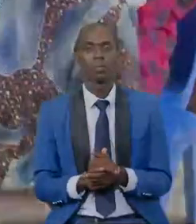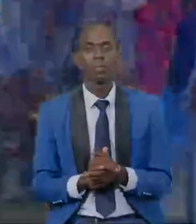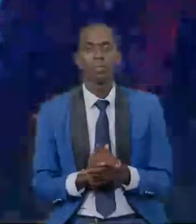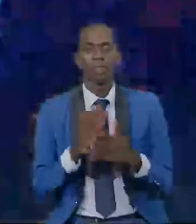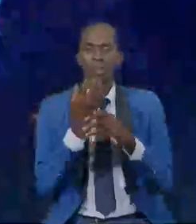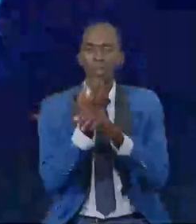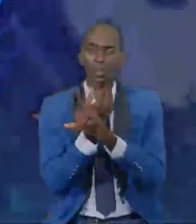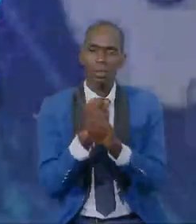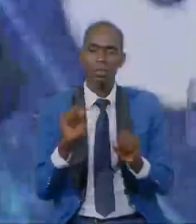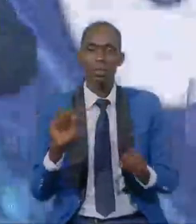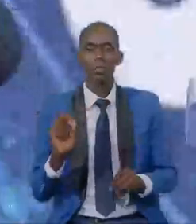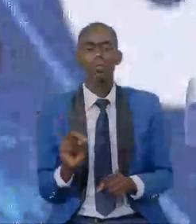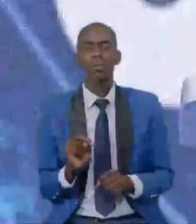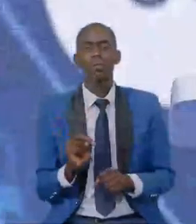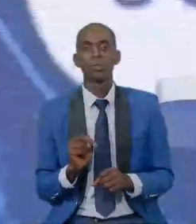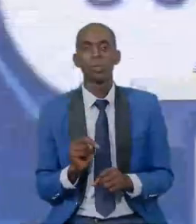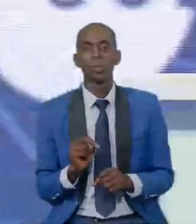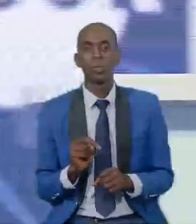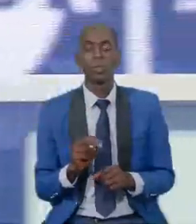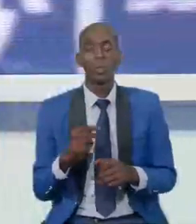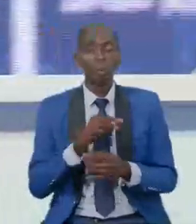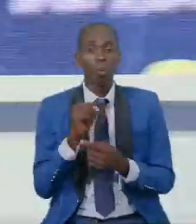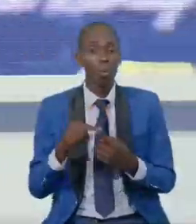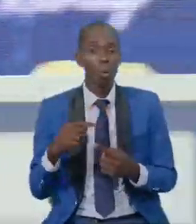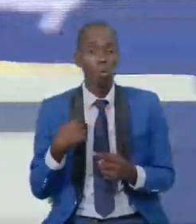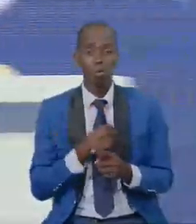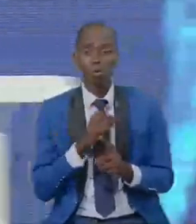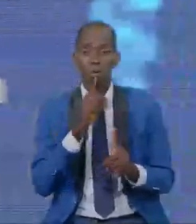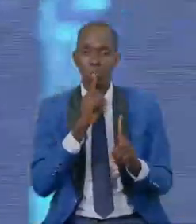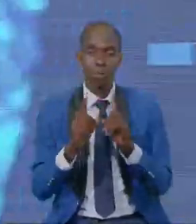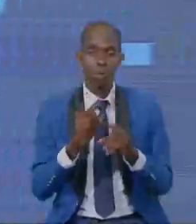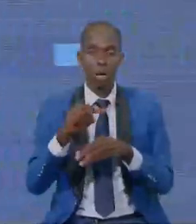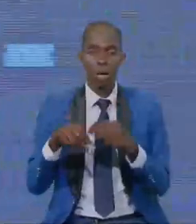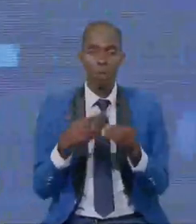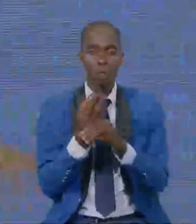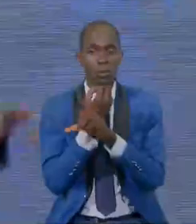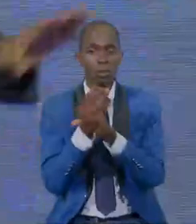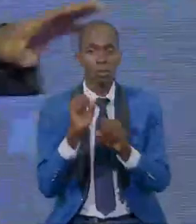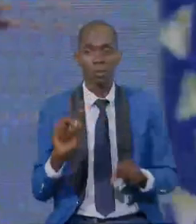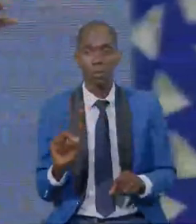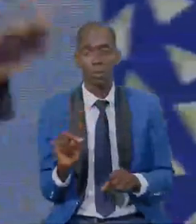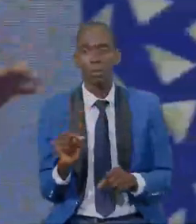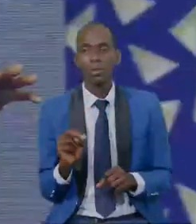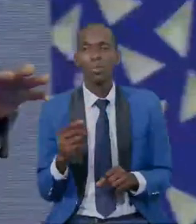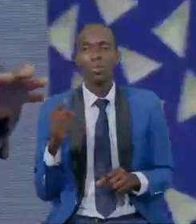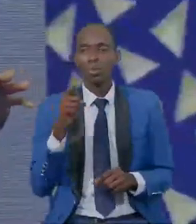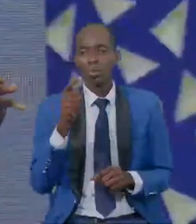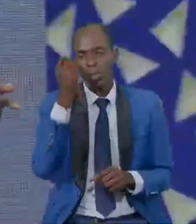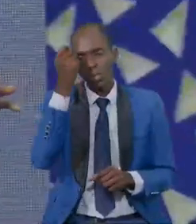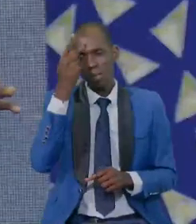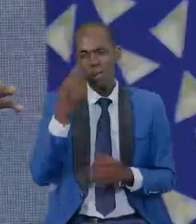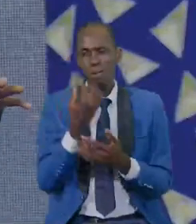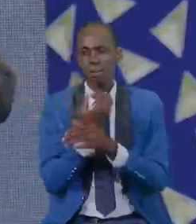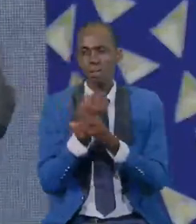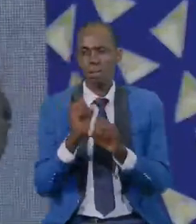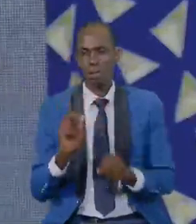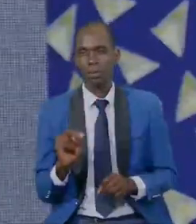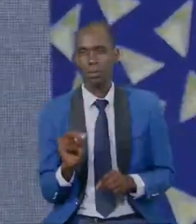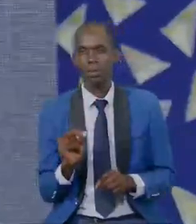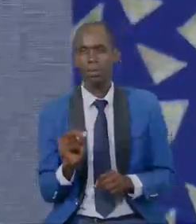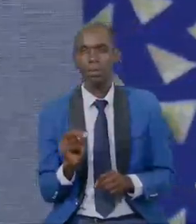salvation. Le salut, mais si humble. Lorsque nous parlons de salut, You understand salvation? Ouais, le